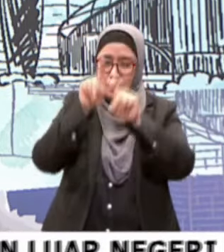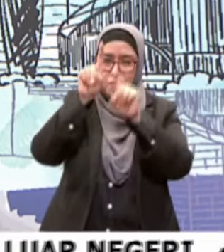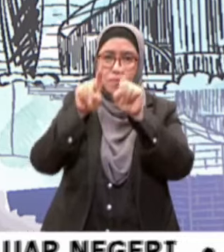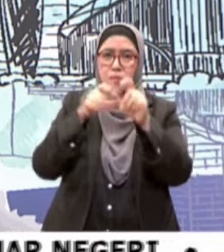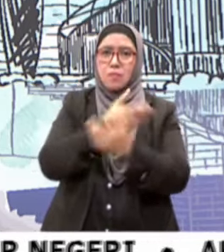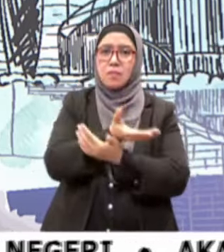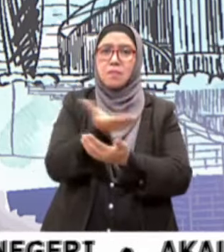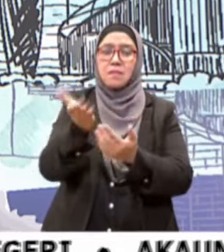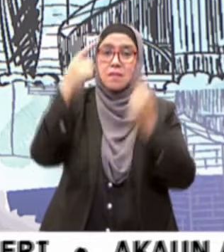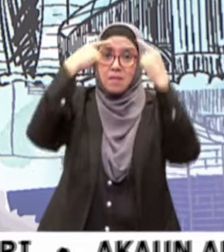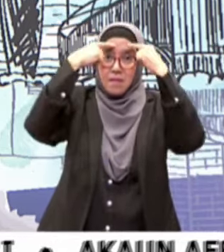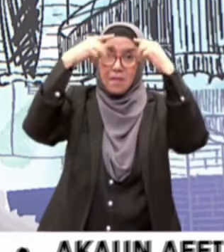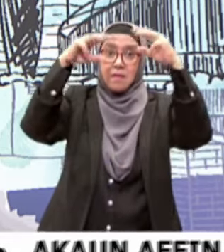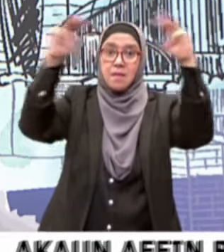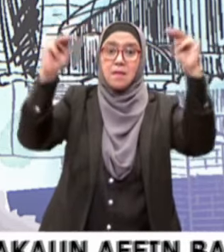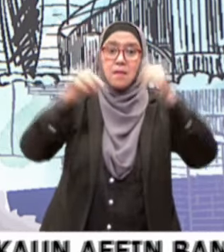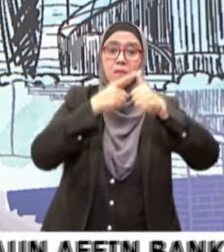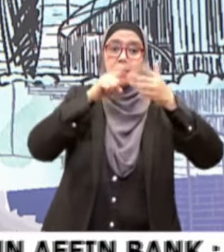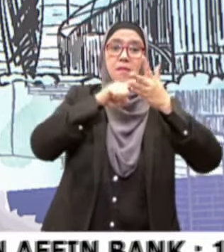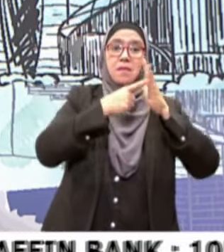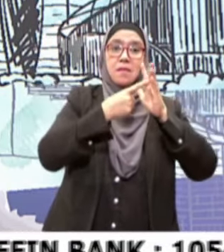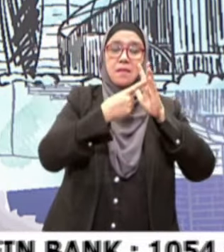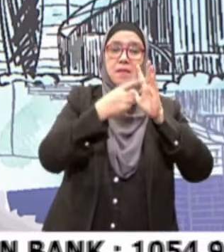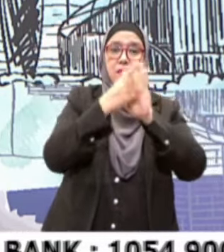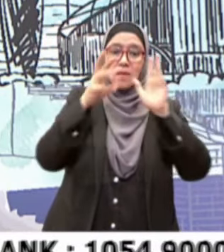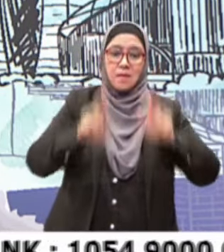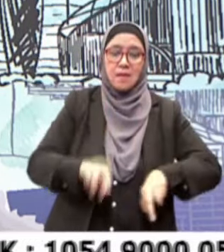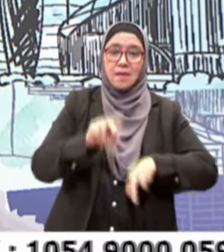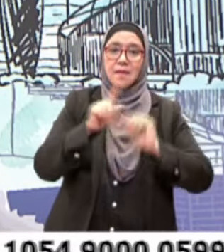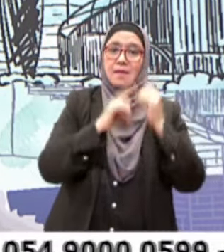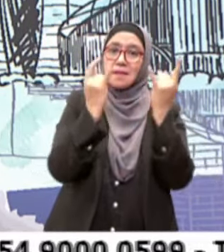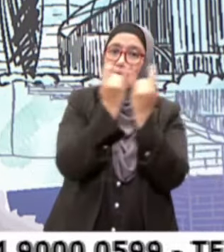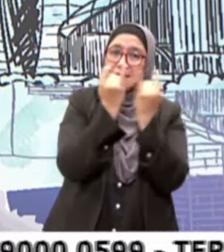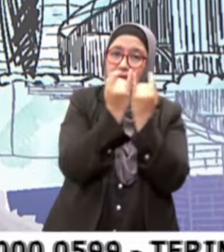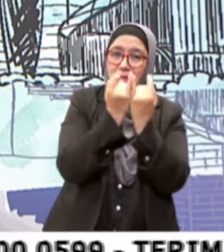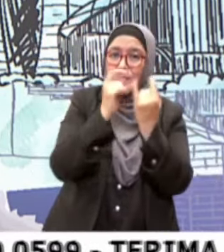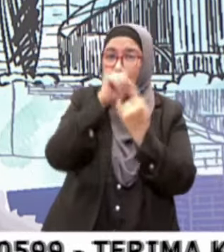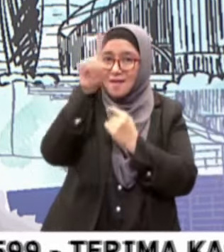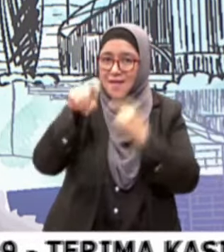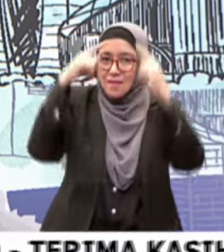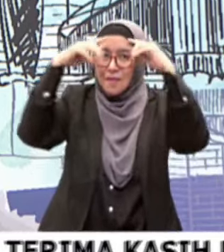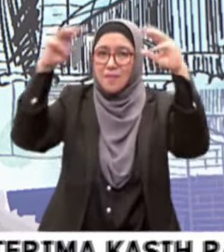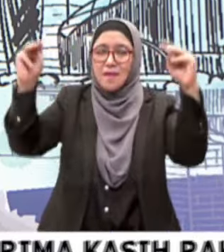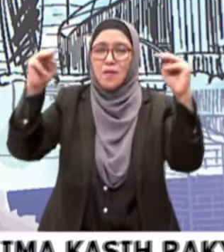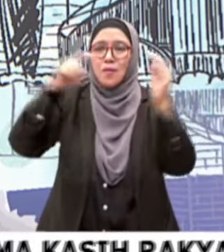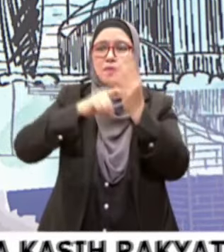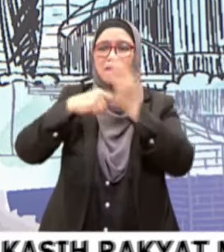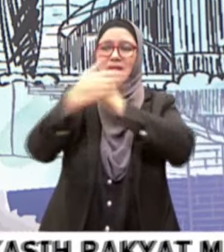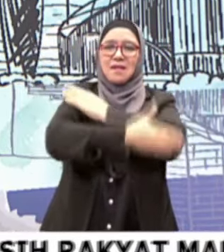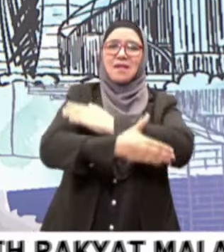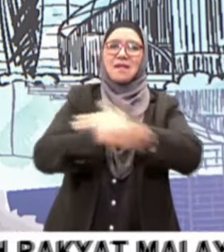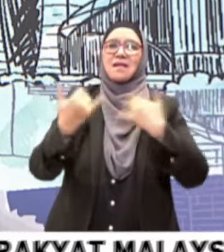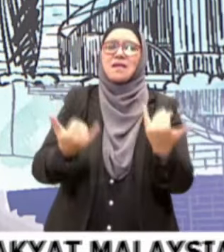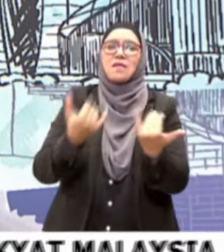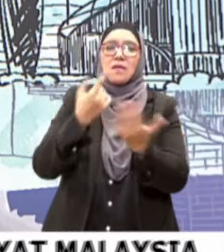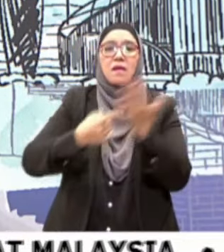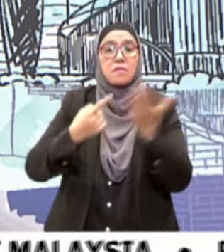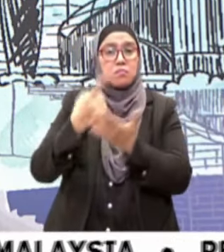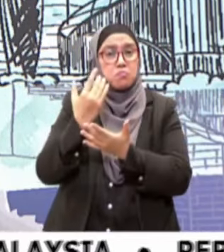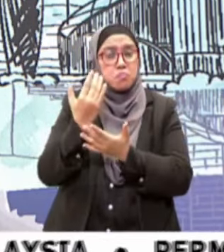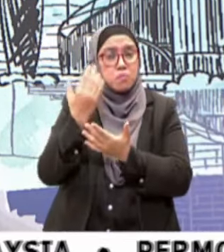dimuliakan oleh ahli palima typing meminta premi menteri menyatakan kedudukan hutang negara terkini dan apakah punch kenaikan hutang negara